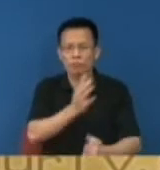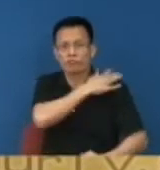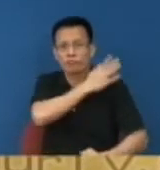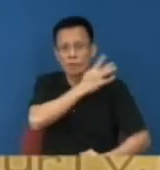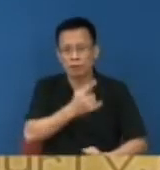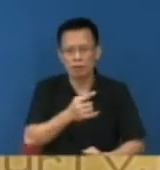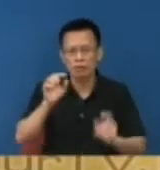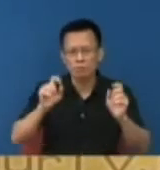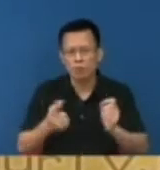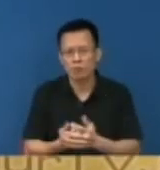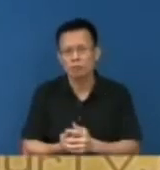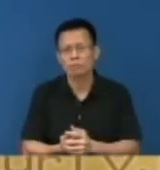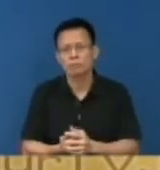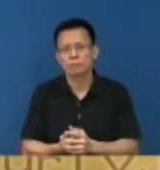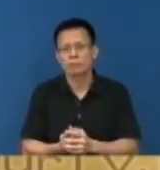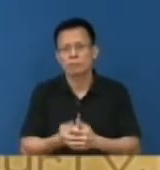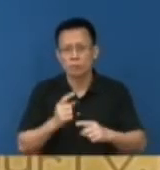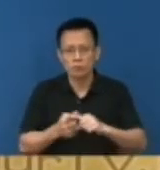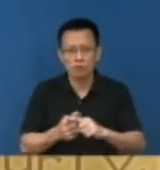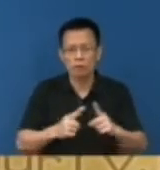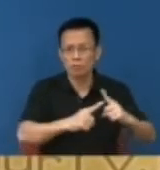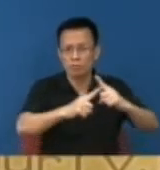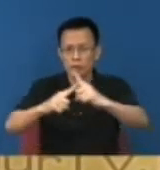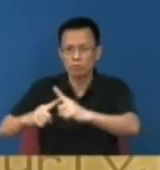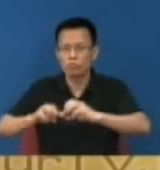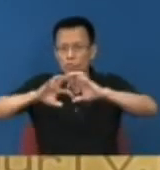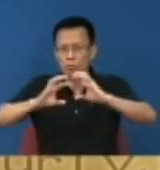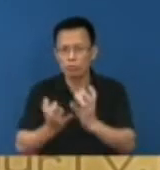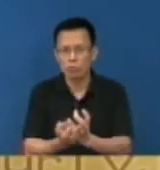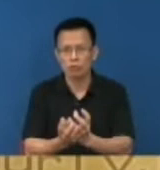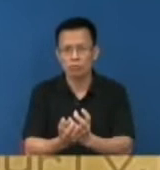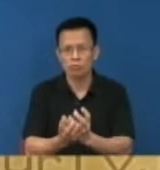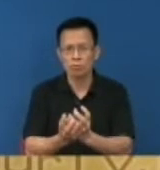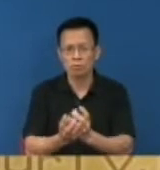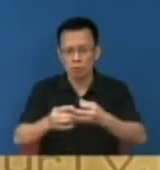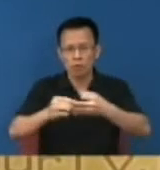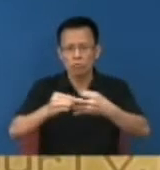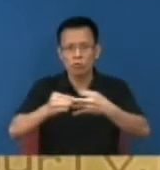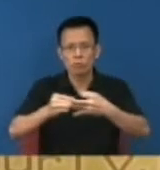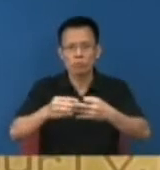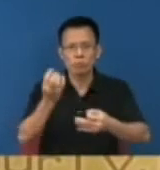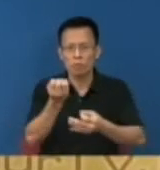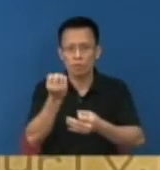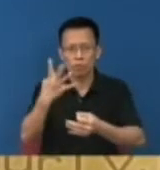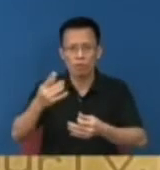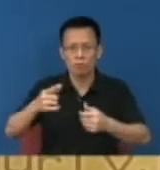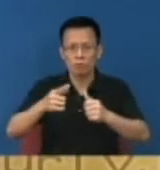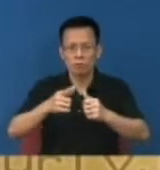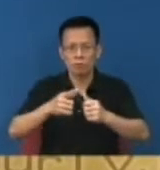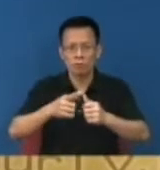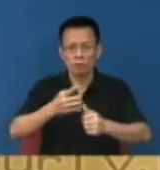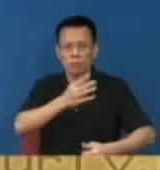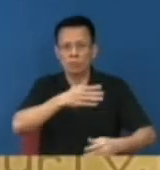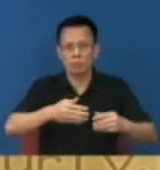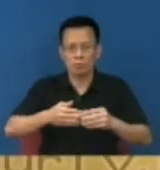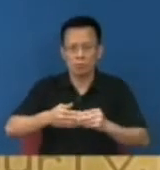的疑問，就是說當這個民主黨以張文光為首、何俊仁為首在這